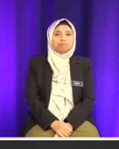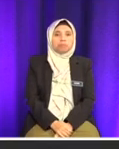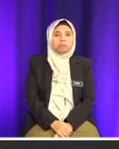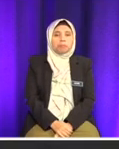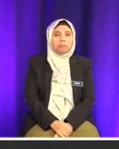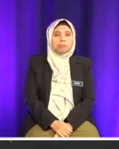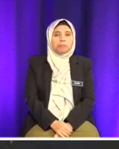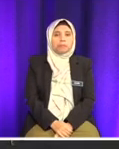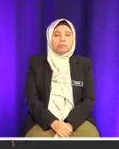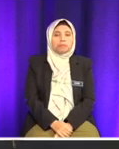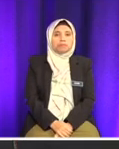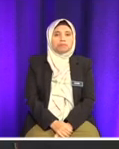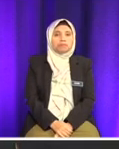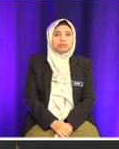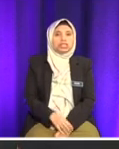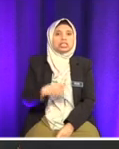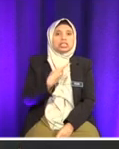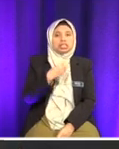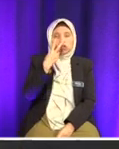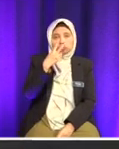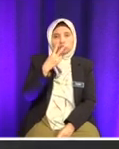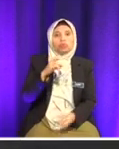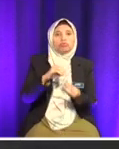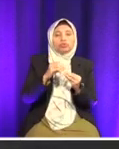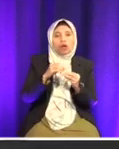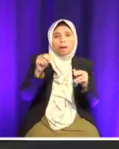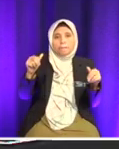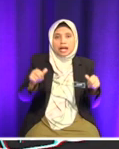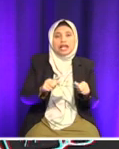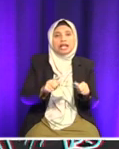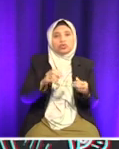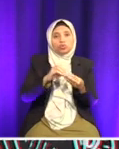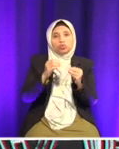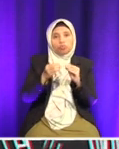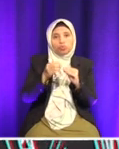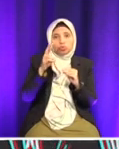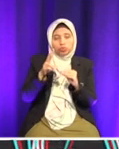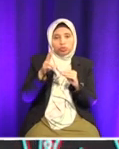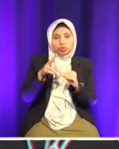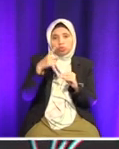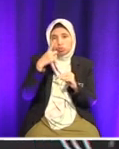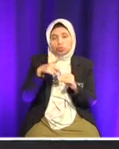itu kemudian kita lihat Amali seterusnya apa yang kita Amalan kita untuk untuk